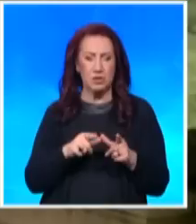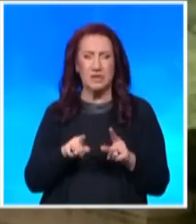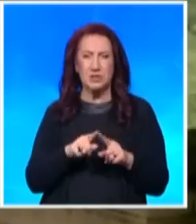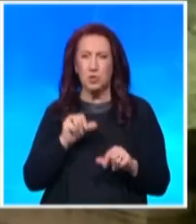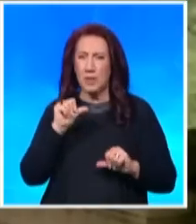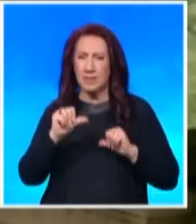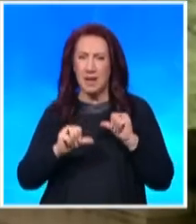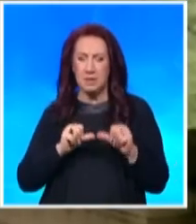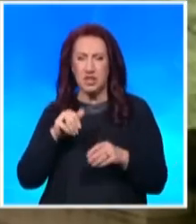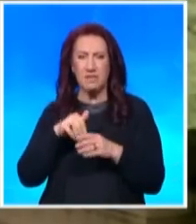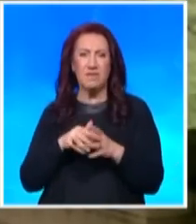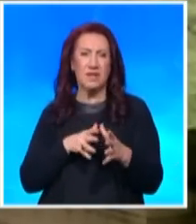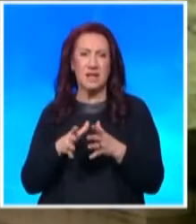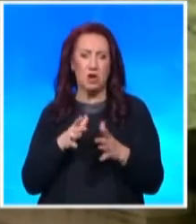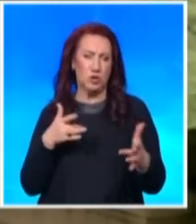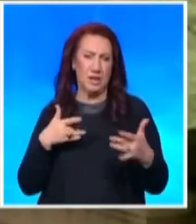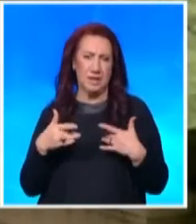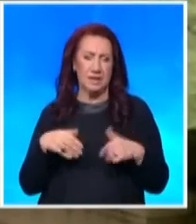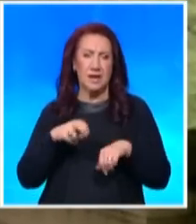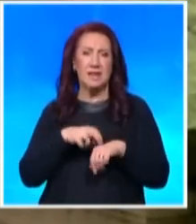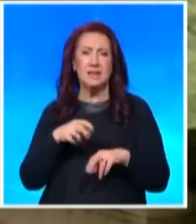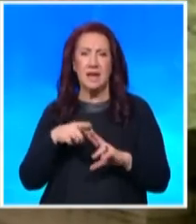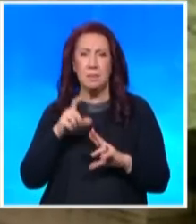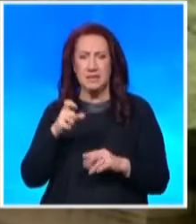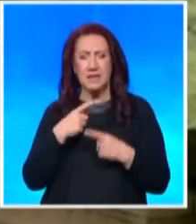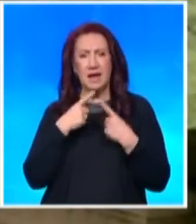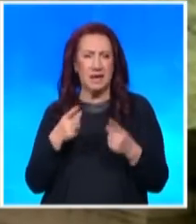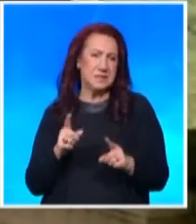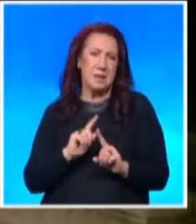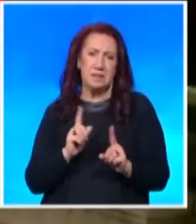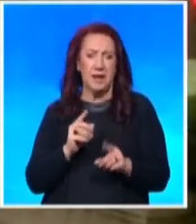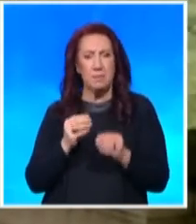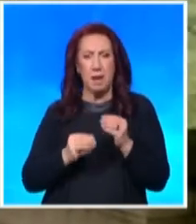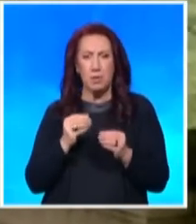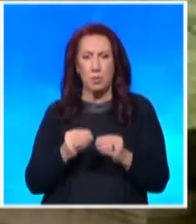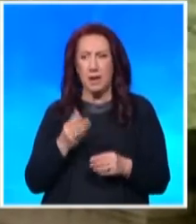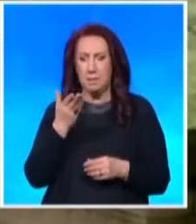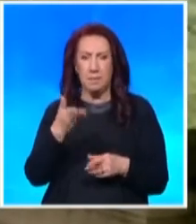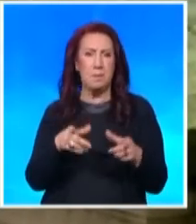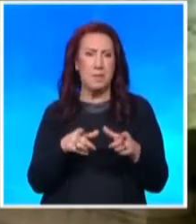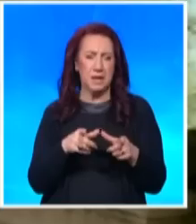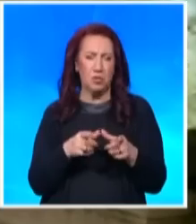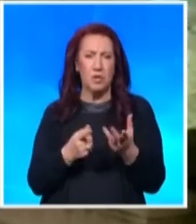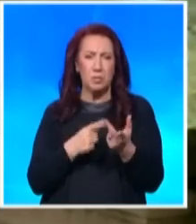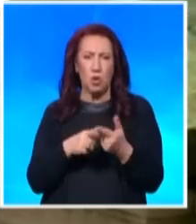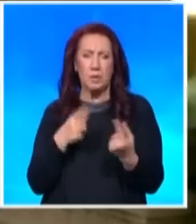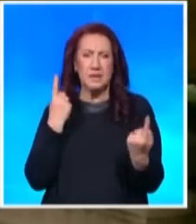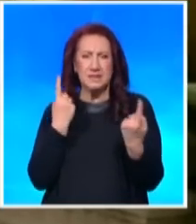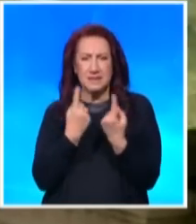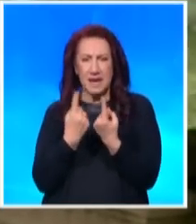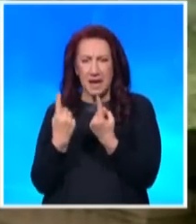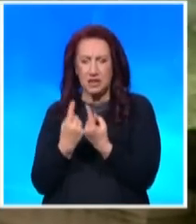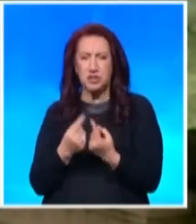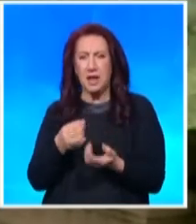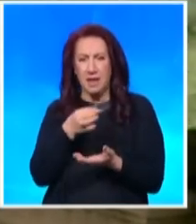ДПС заявиха категорично, че те нямат проблем с Минеков. Напротив, срещали се много пъти, пили са кафе и са разговаряли за